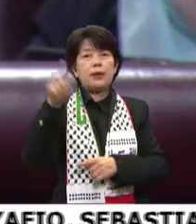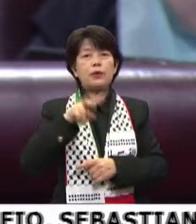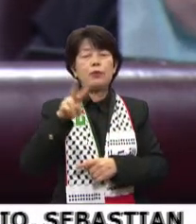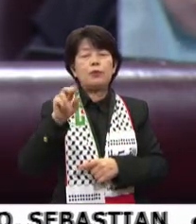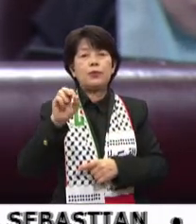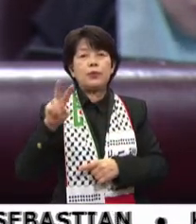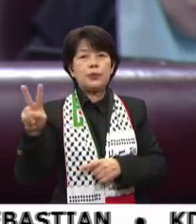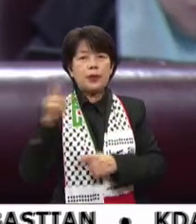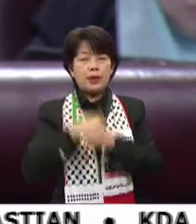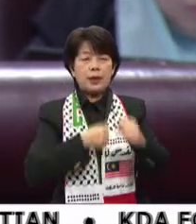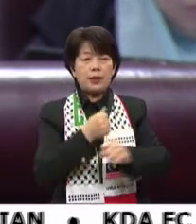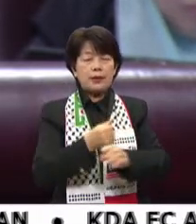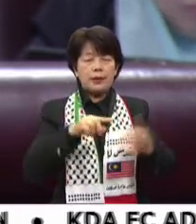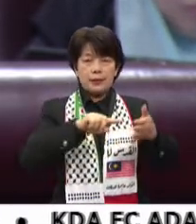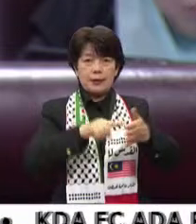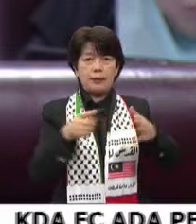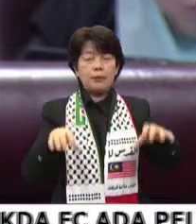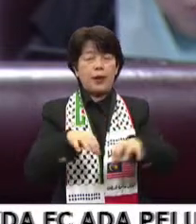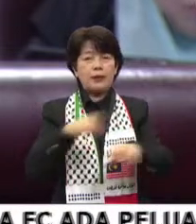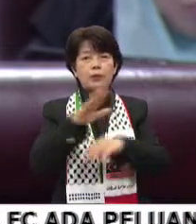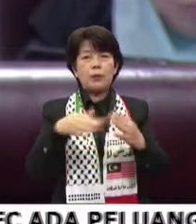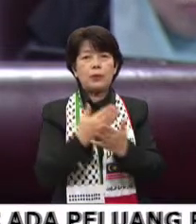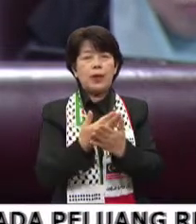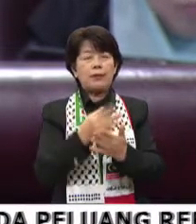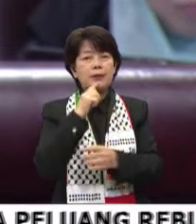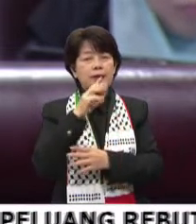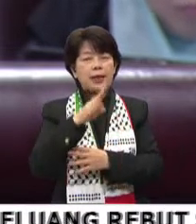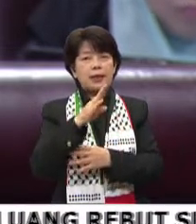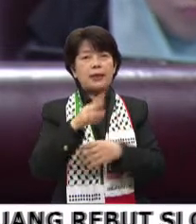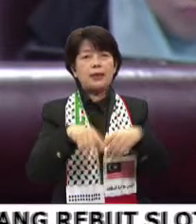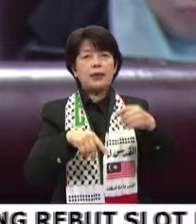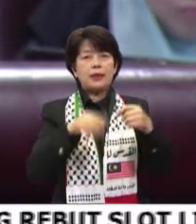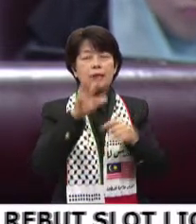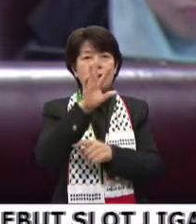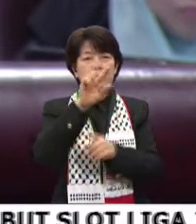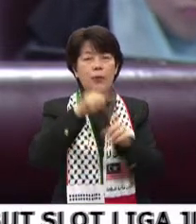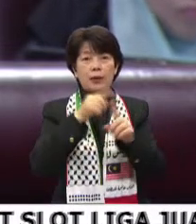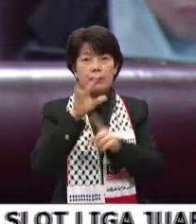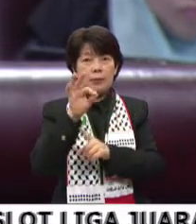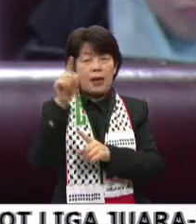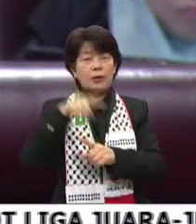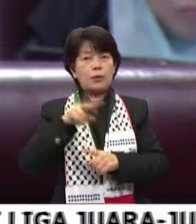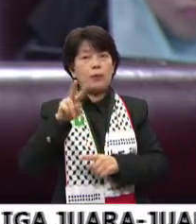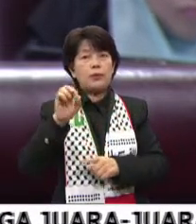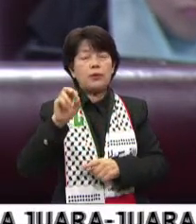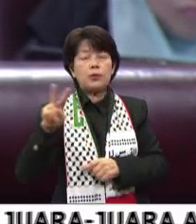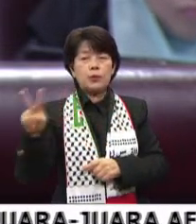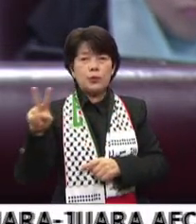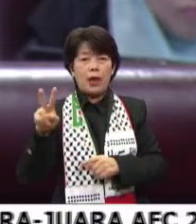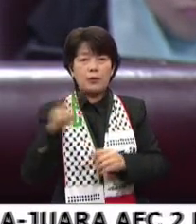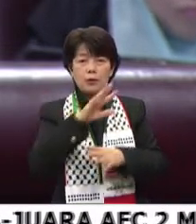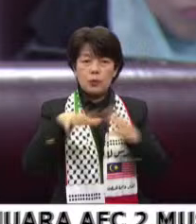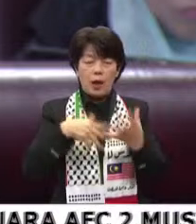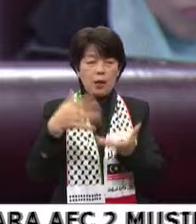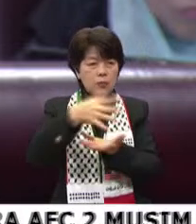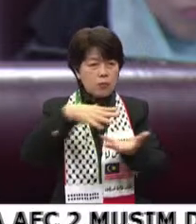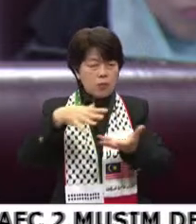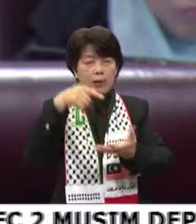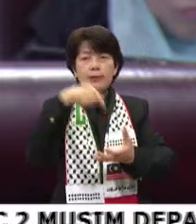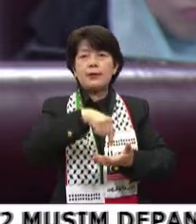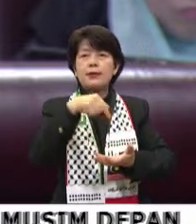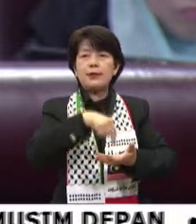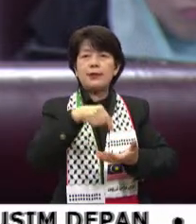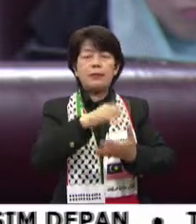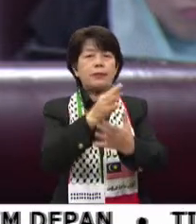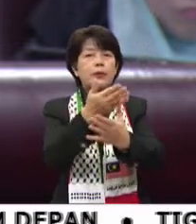telah mula menguatkuasakan perjanjian ini pada 9 November 2022 perjanjian komprehensif dan progresif bagi